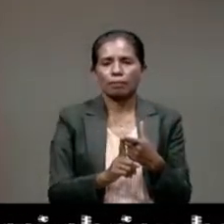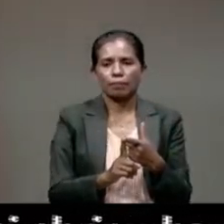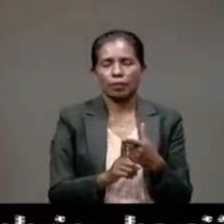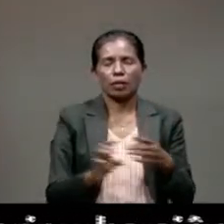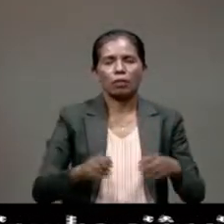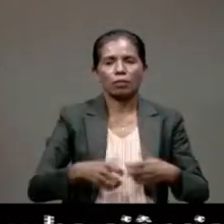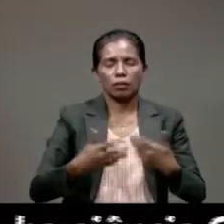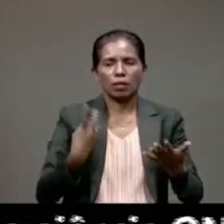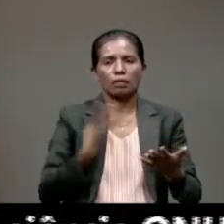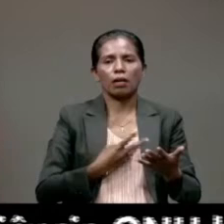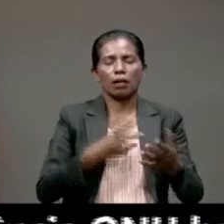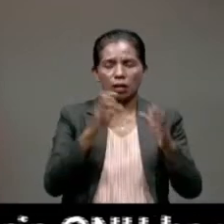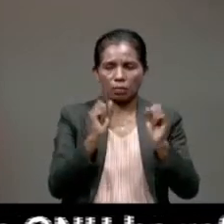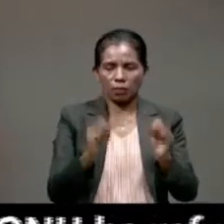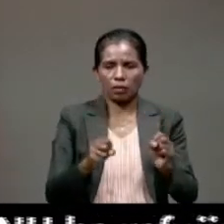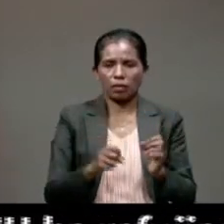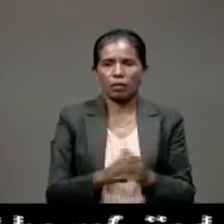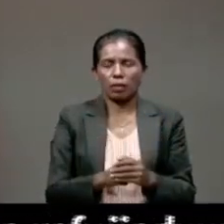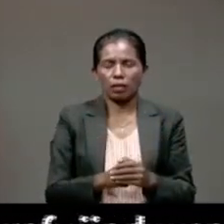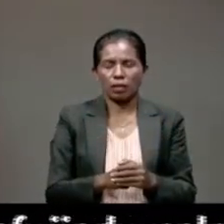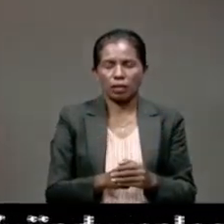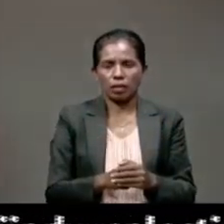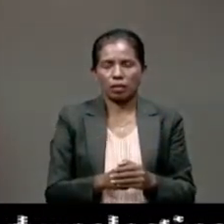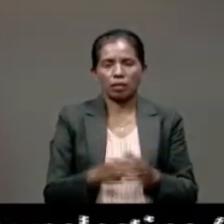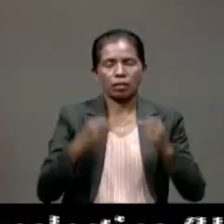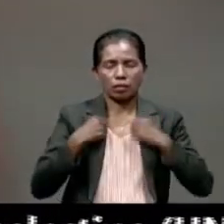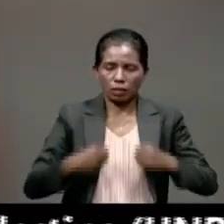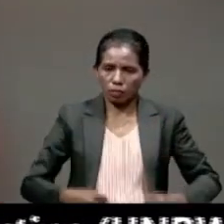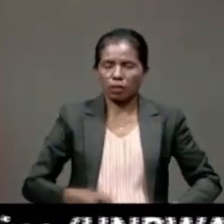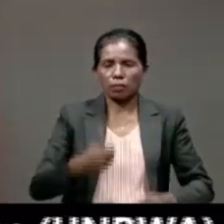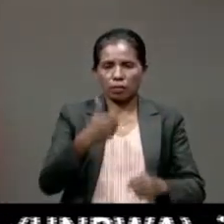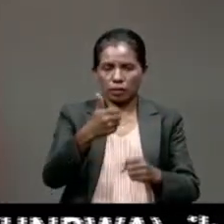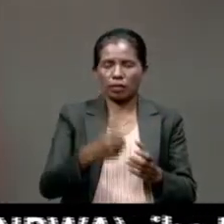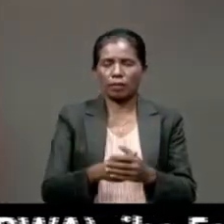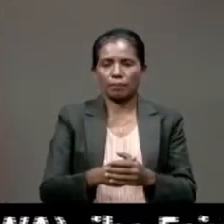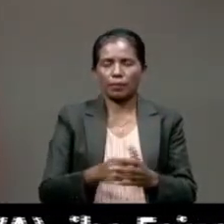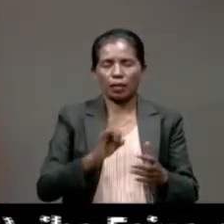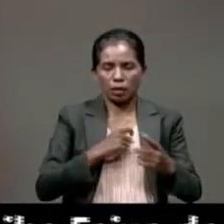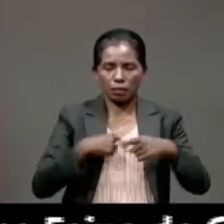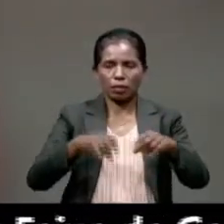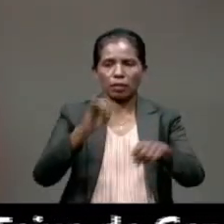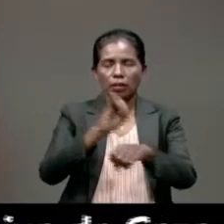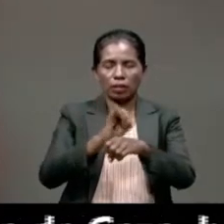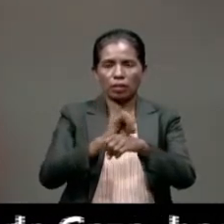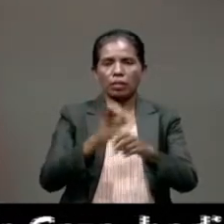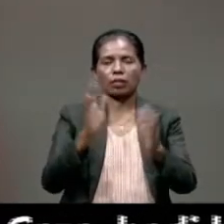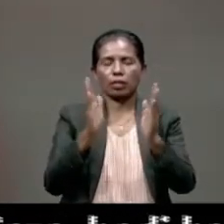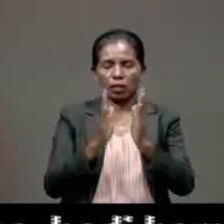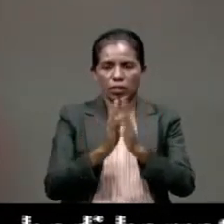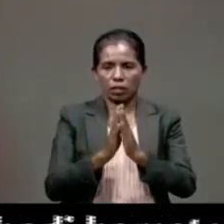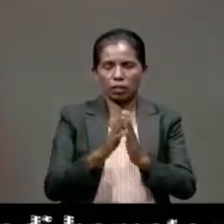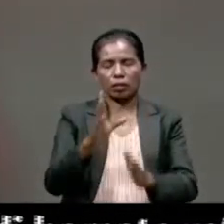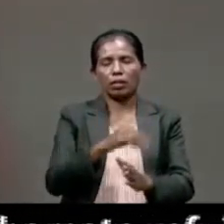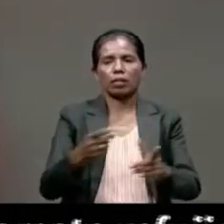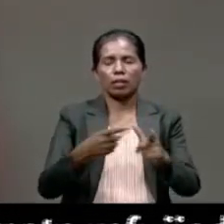poin sama au bilik. Recupera filho fale also bane igreja reja reja